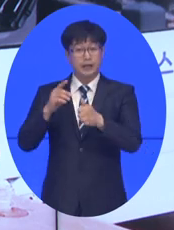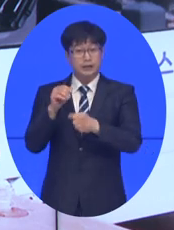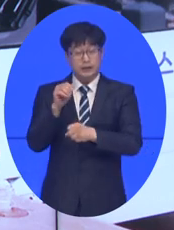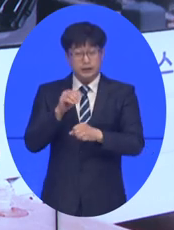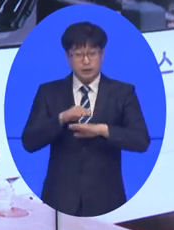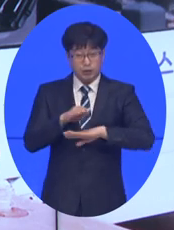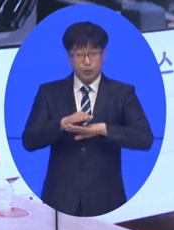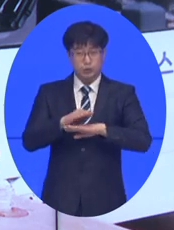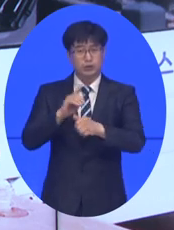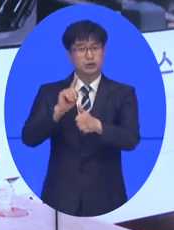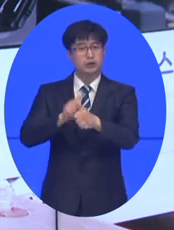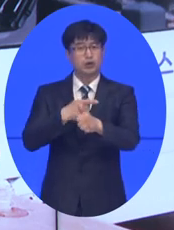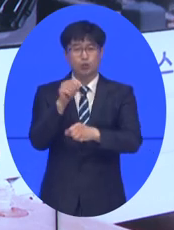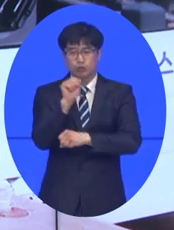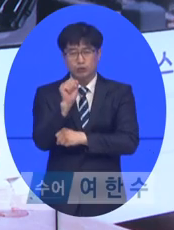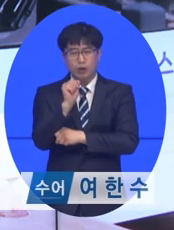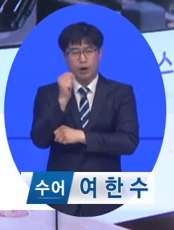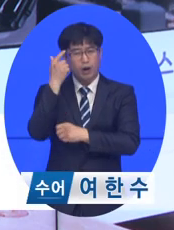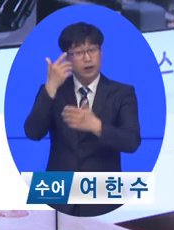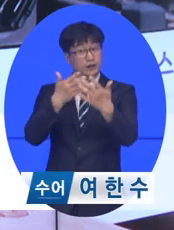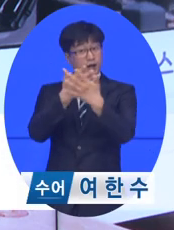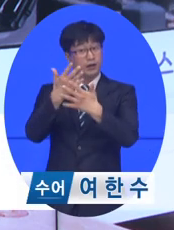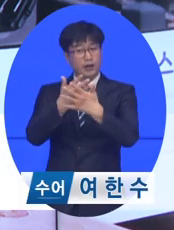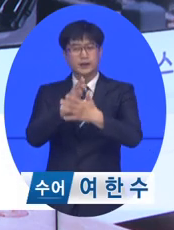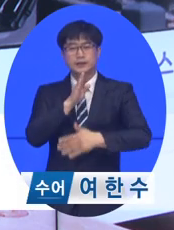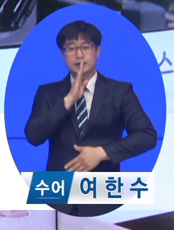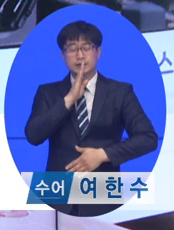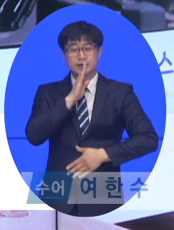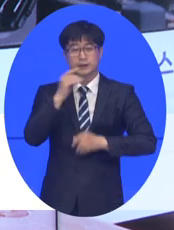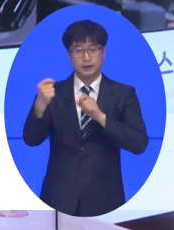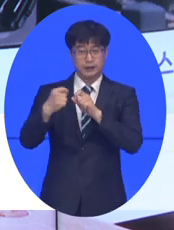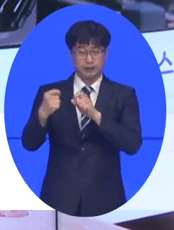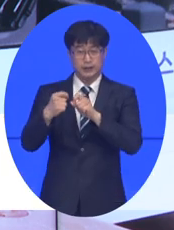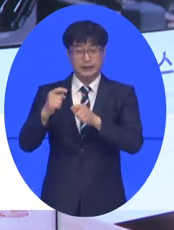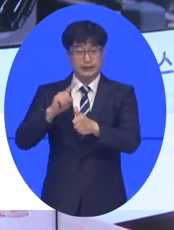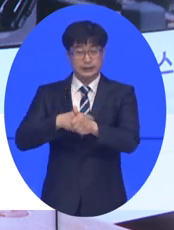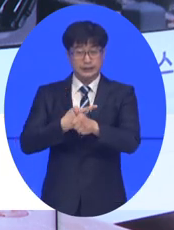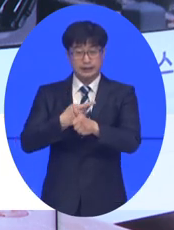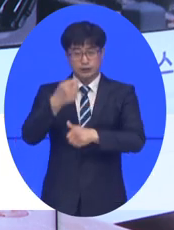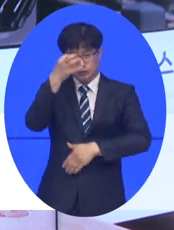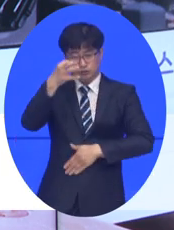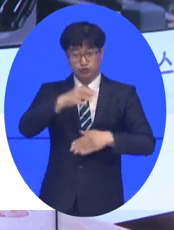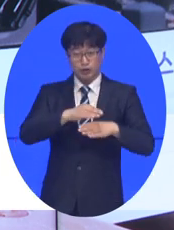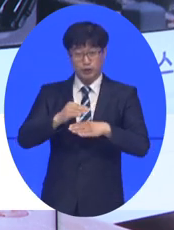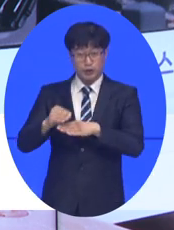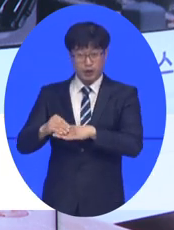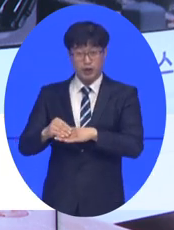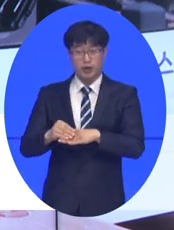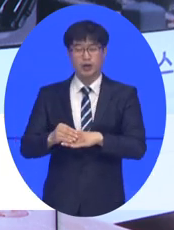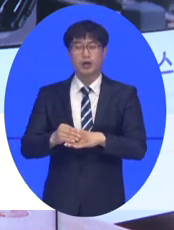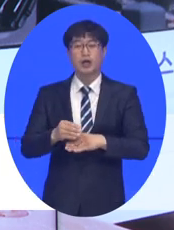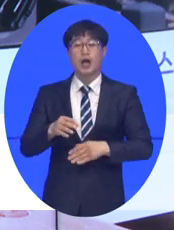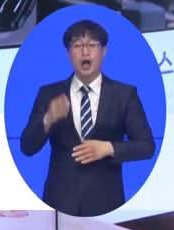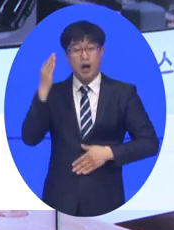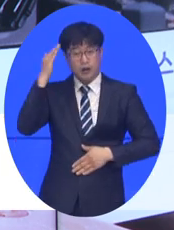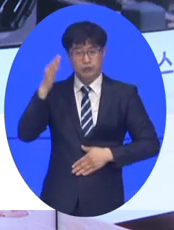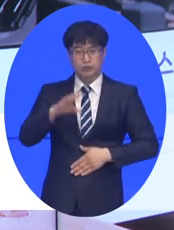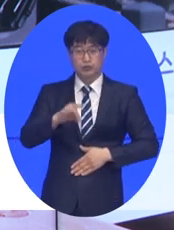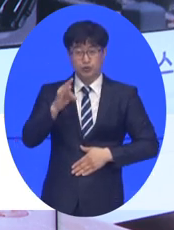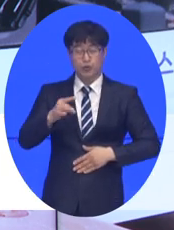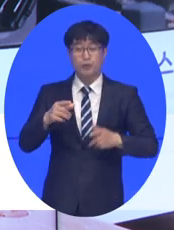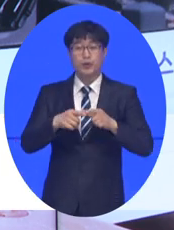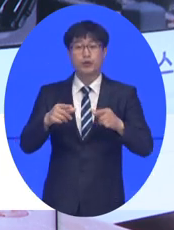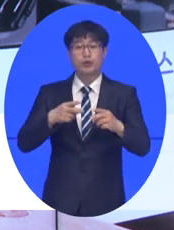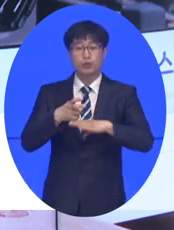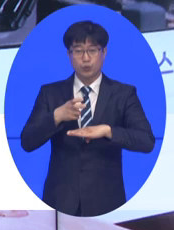자동차가 알아서 운전해주는 상상이 현실로 다가왔습니다. 자율주행 기술을 탑재한 국내 최초의 대중교통 서비스가 성남